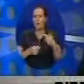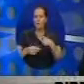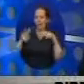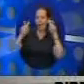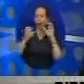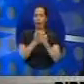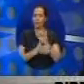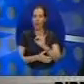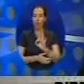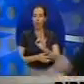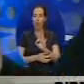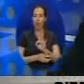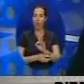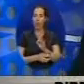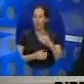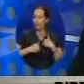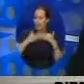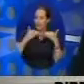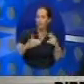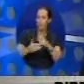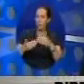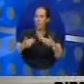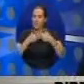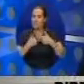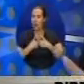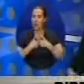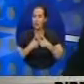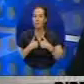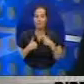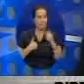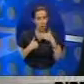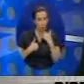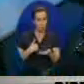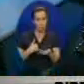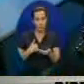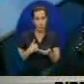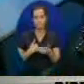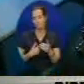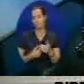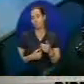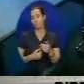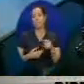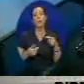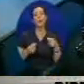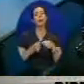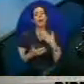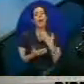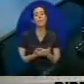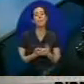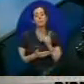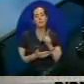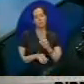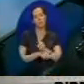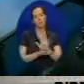כאילו חבר שלו, ואני מתקדם, והוא יקדם אותי, וכל הסיפור הזה לא טוב. כן, מבחינת ההמלצות, צריך